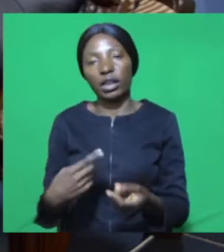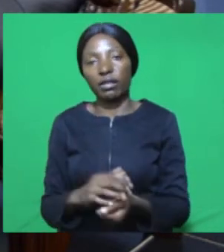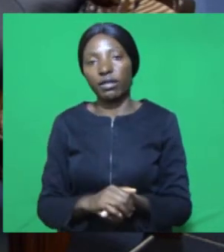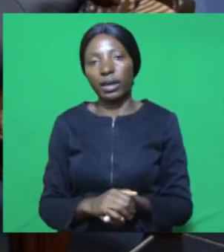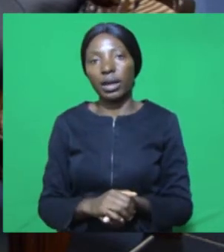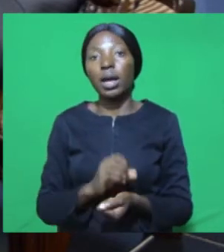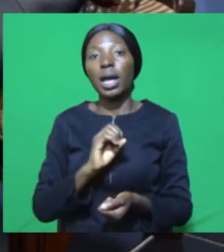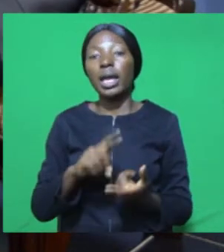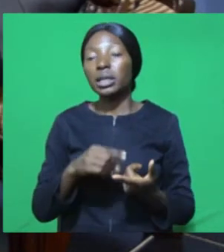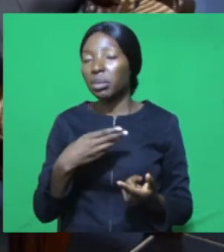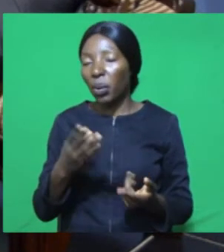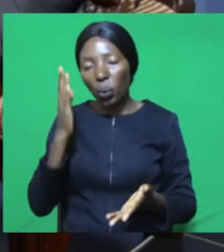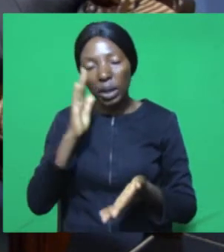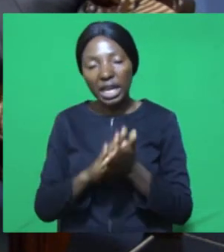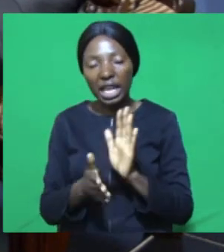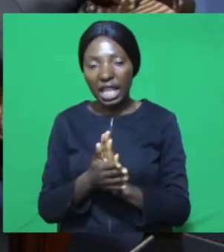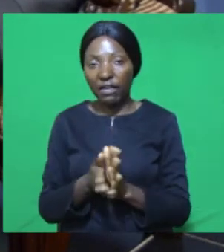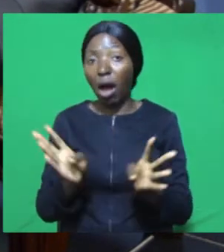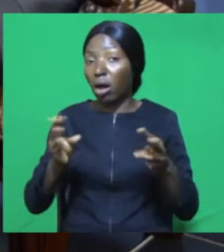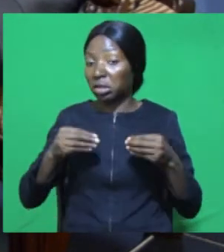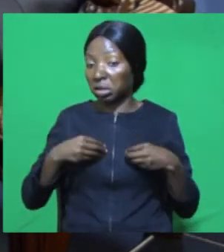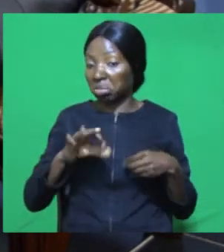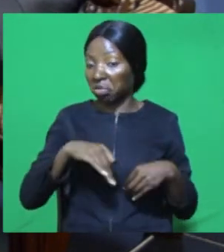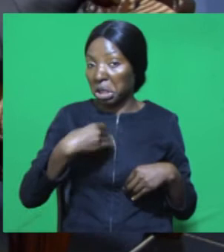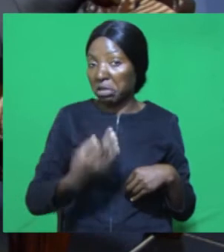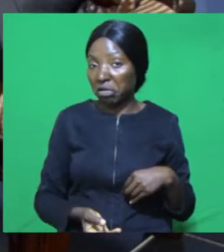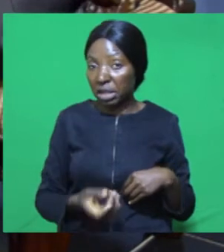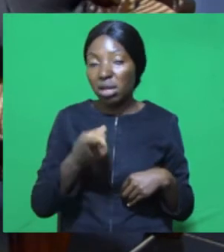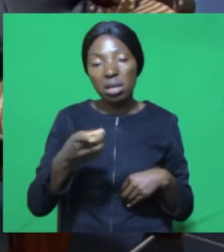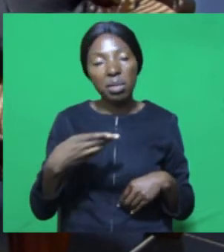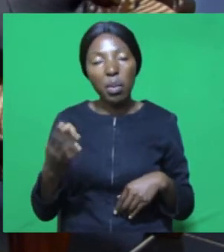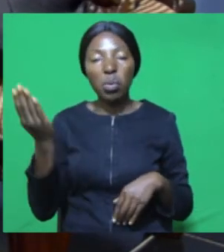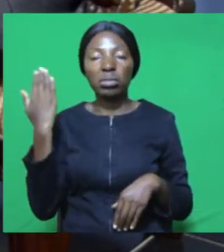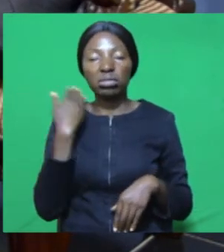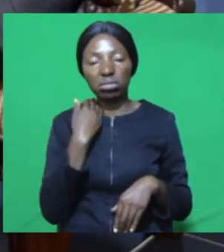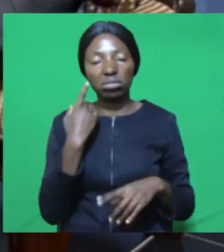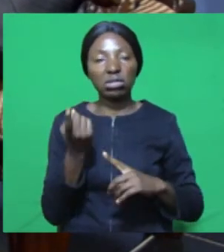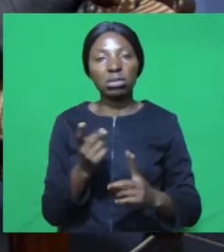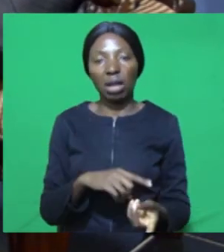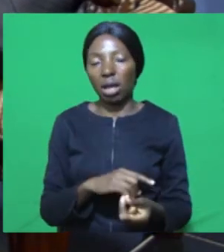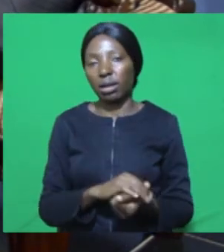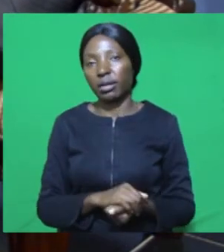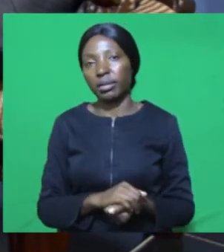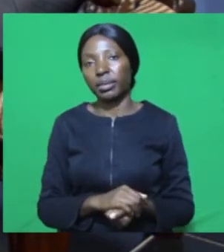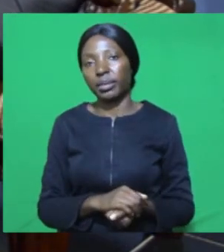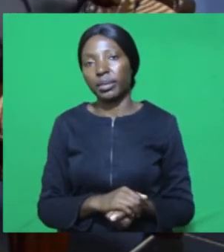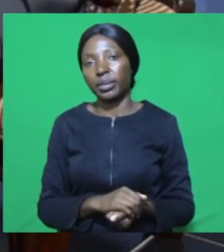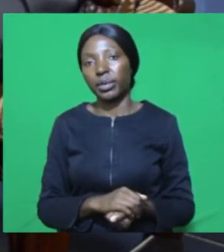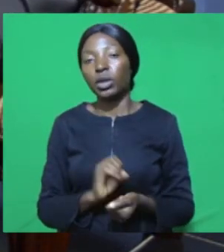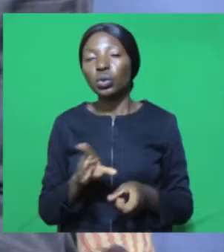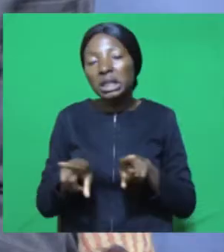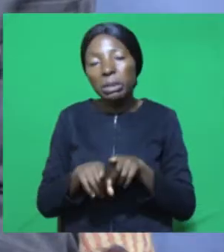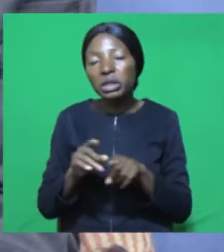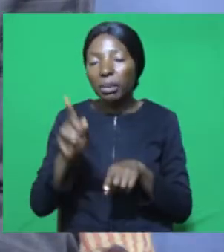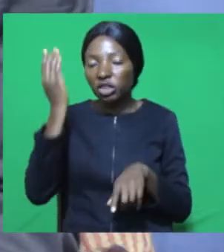right vanenge varamba vakatakura zvitema zvavo yes vanobva vatongerwa mugove wavo wokuzoparara saka rutongo